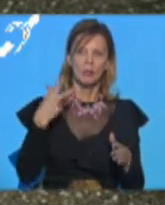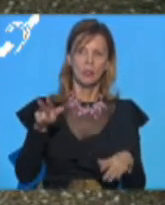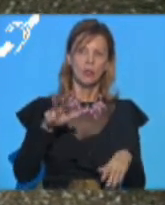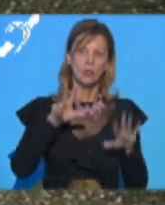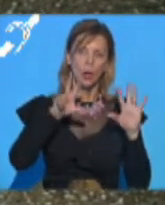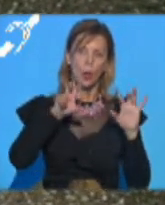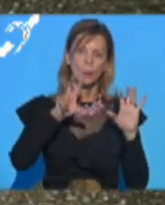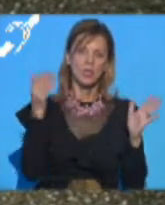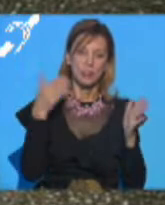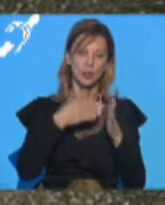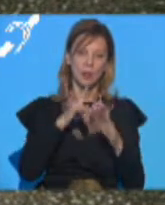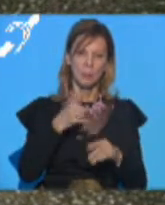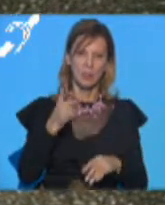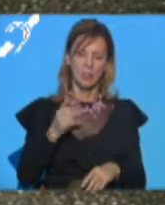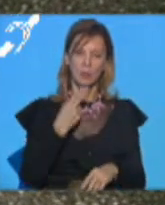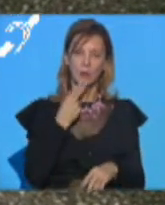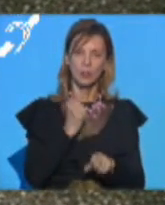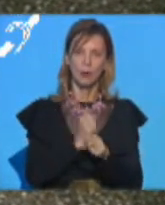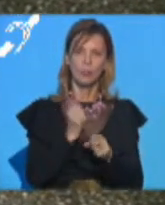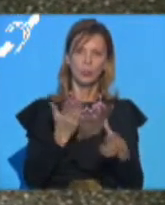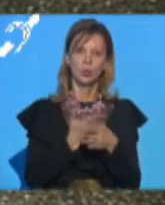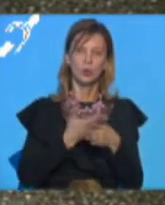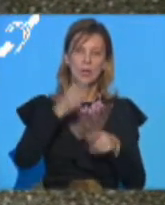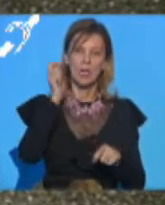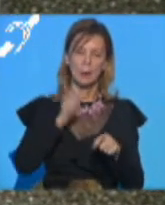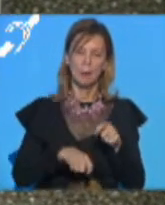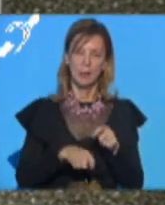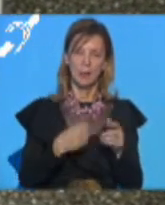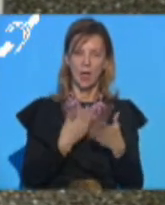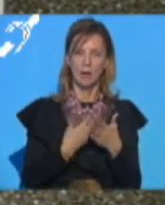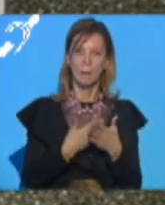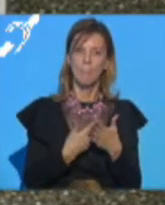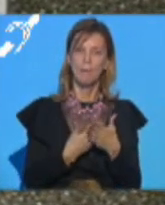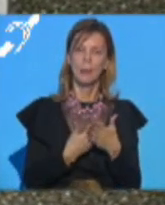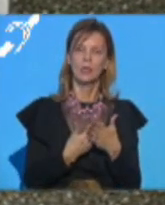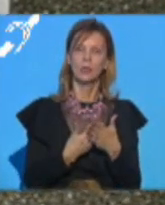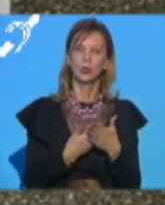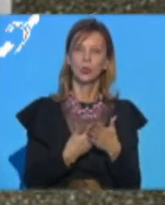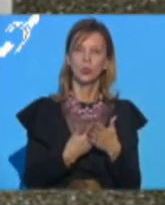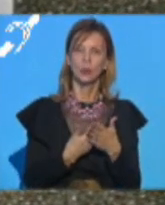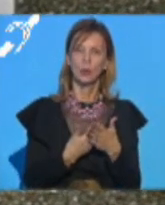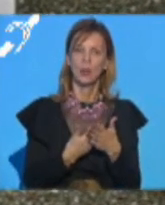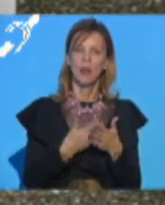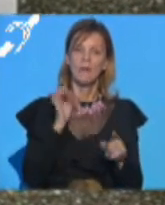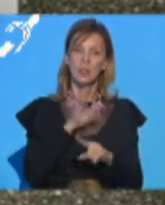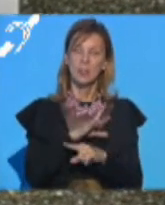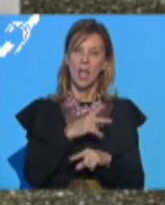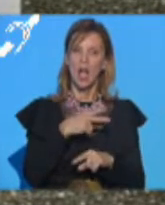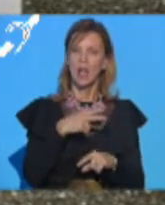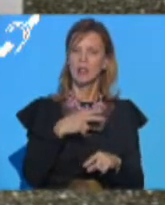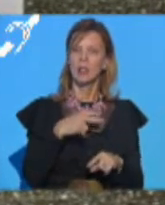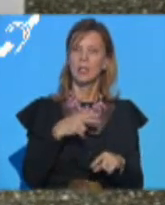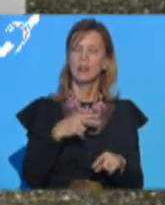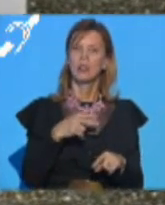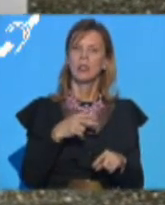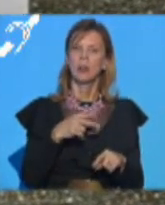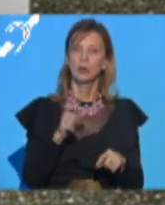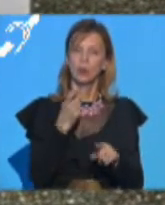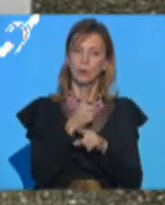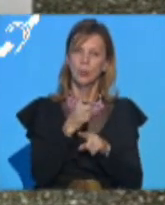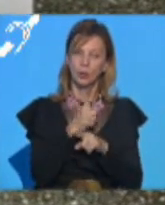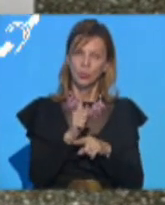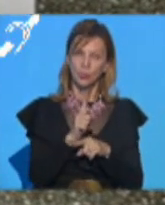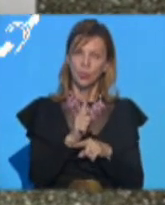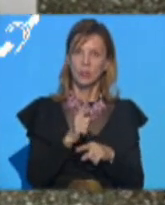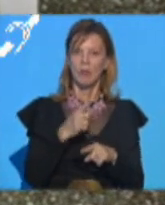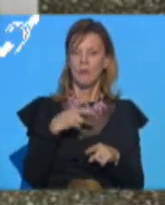380.000 de lei. Polițiștii au întocmit un dosar penal sub aspectul săvârșirii infracțiunilor de contrabandă și punerea în circulația unui produs, purtând